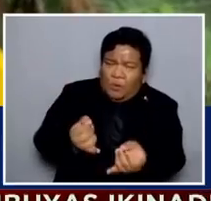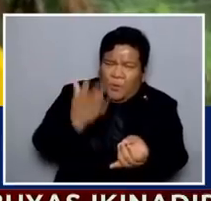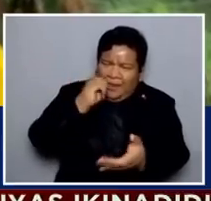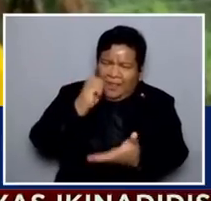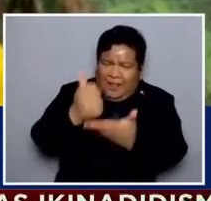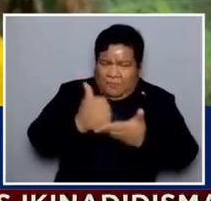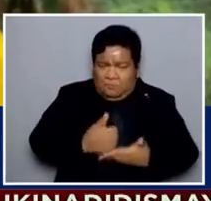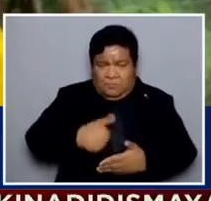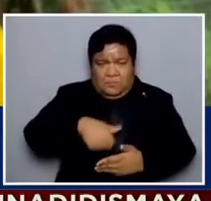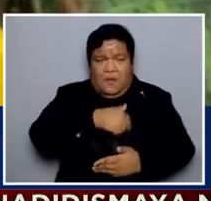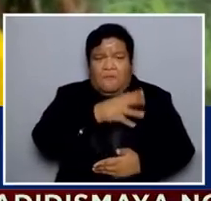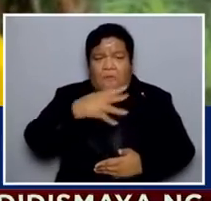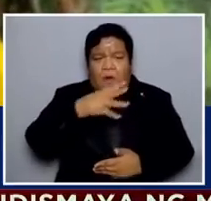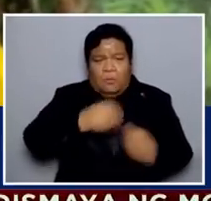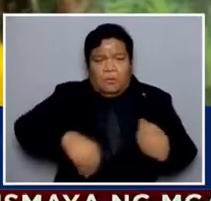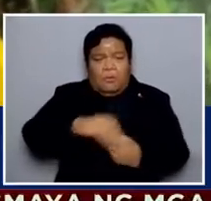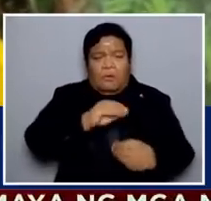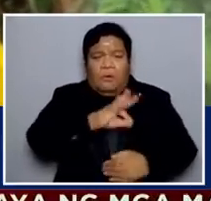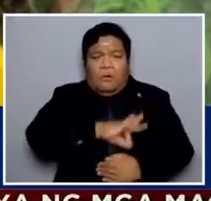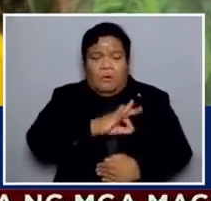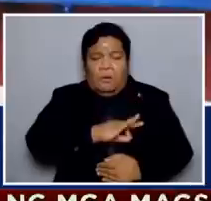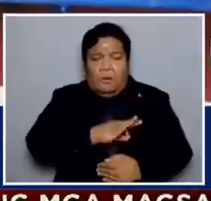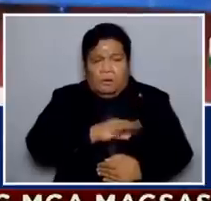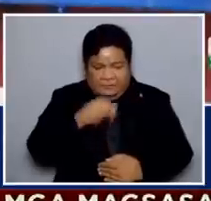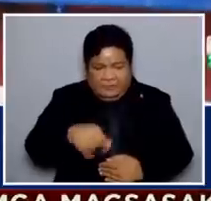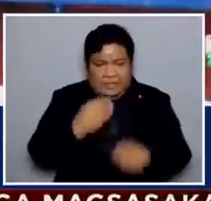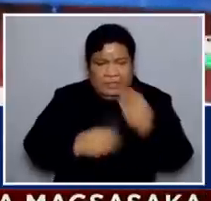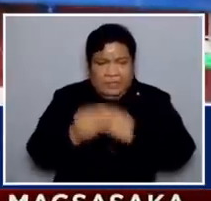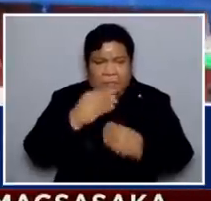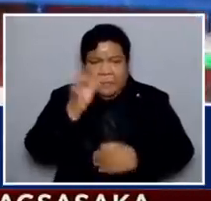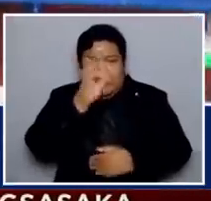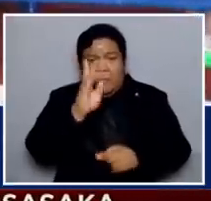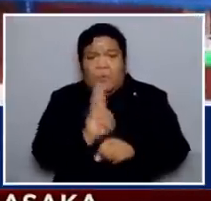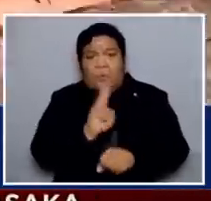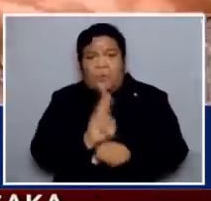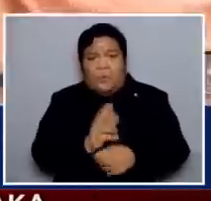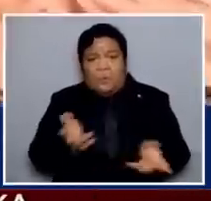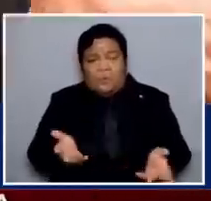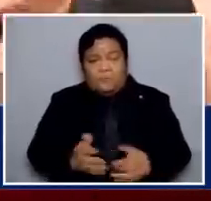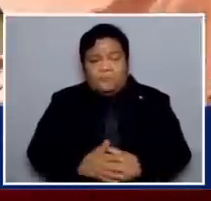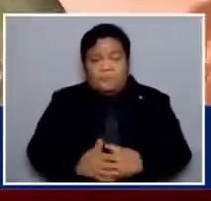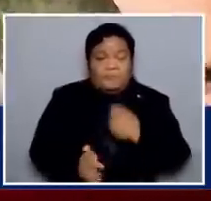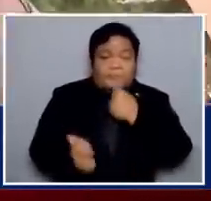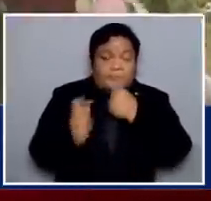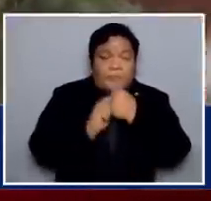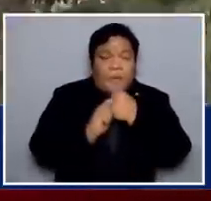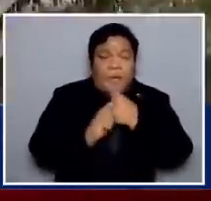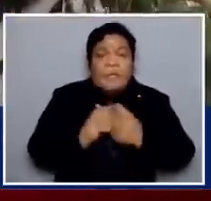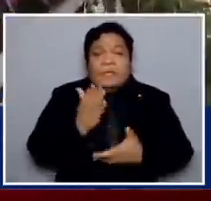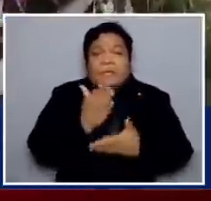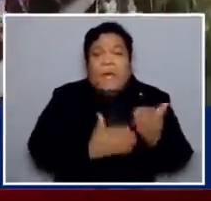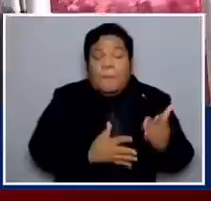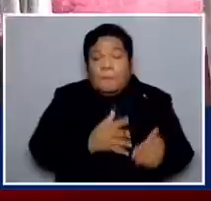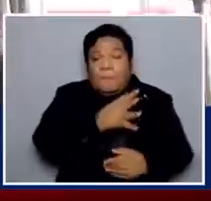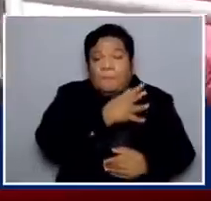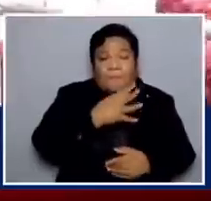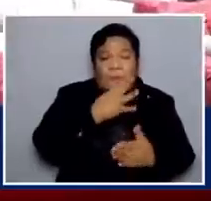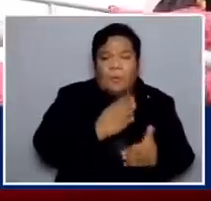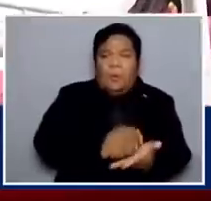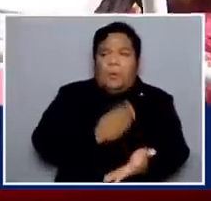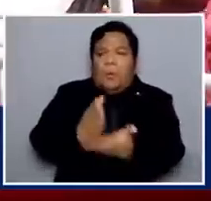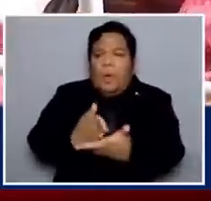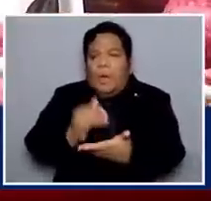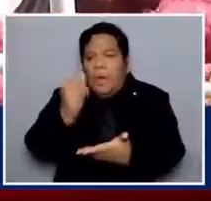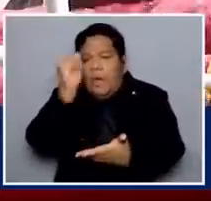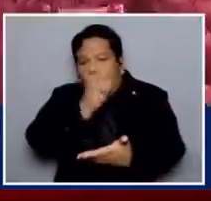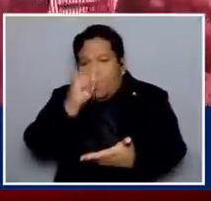naman? Yan ang kinakain ng mga Pilipino. May mga magsasakan dumadayo na ng Iloilo, Dumaguete at Cagayan de Oro para doon